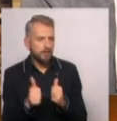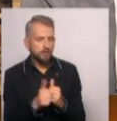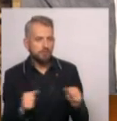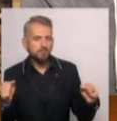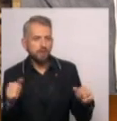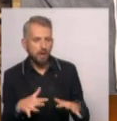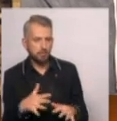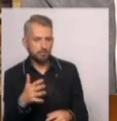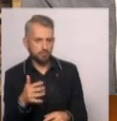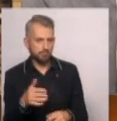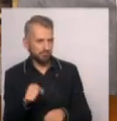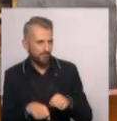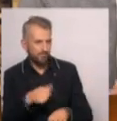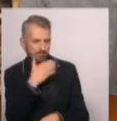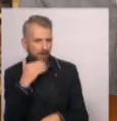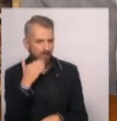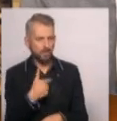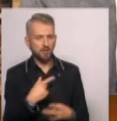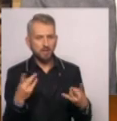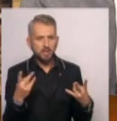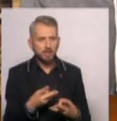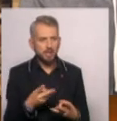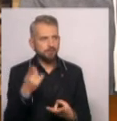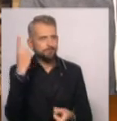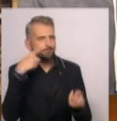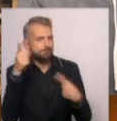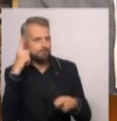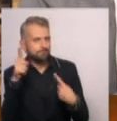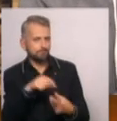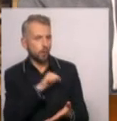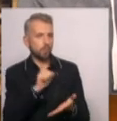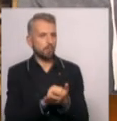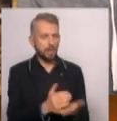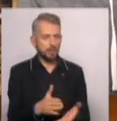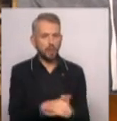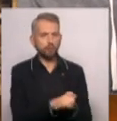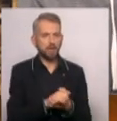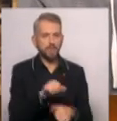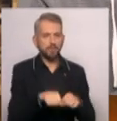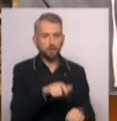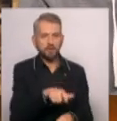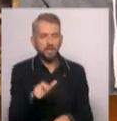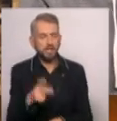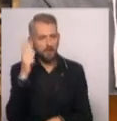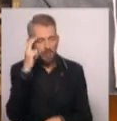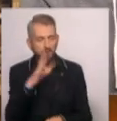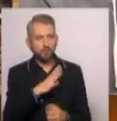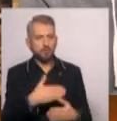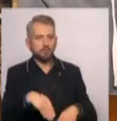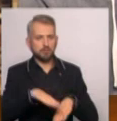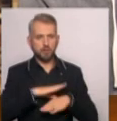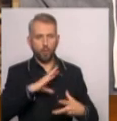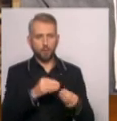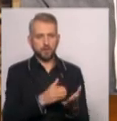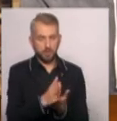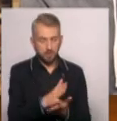великій кількості виїжджати, нам треба продукувати якісь концептуальні документи. Асоціація велосипедистів Києва запропонувала концепцію, вона